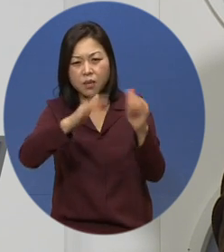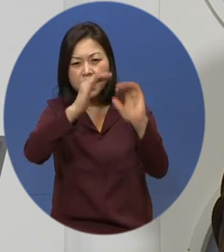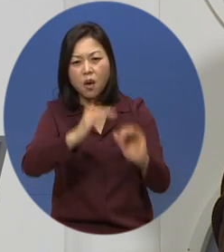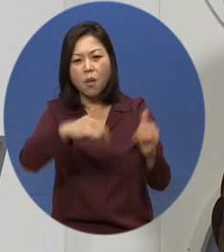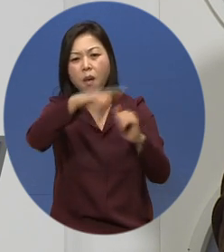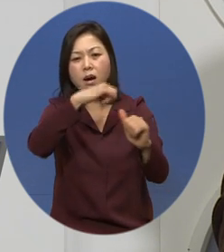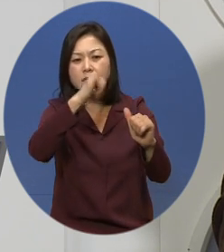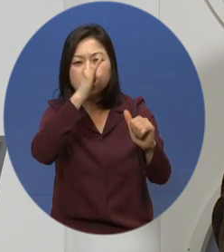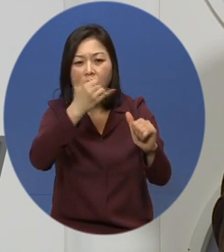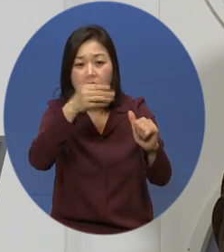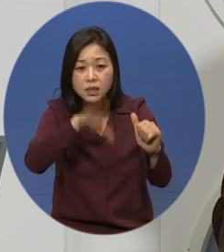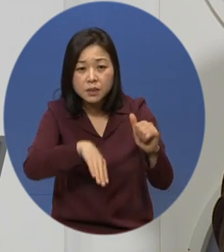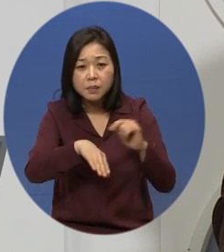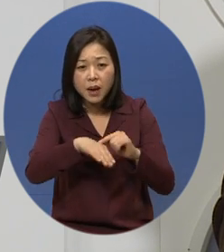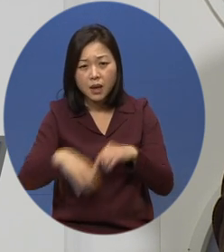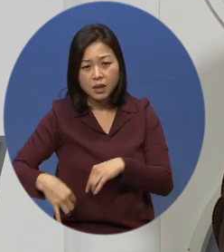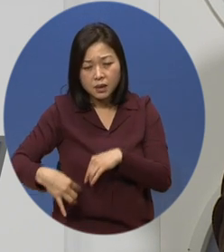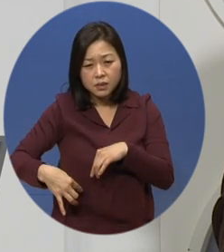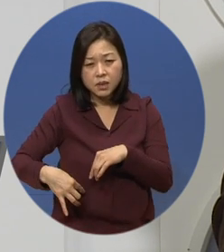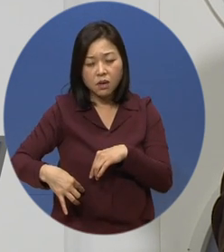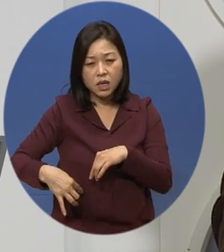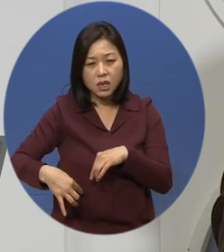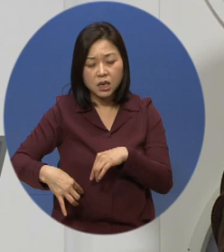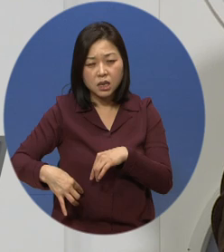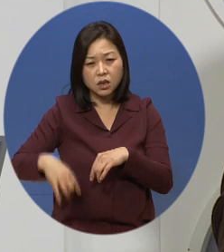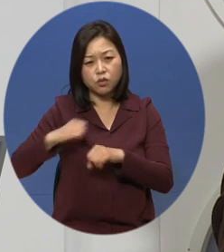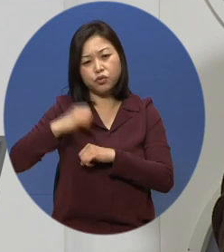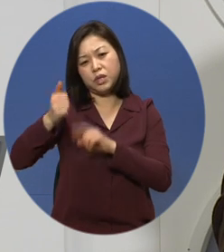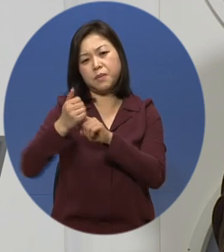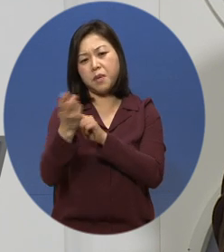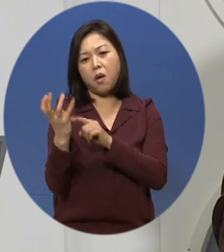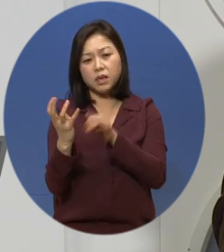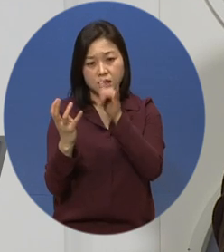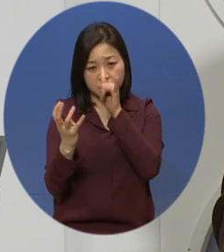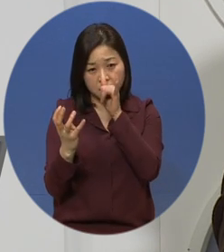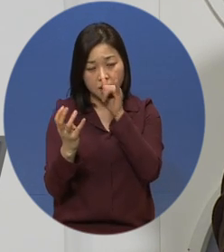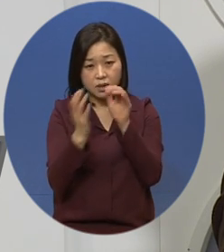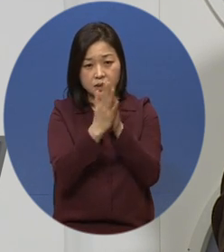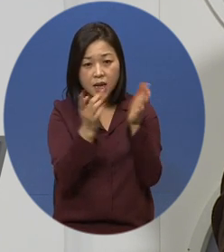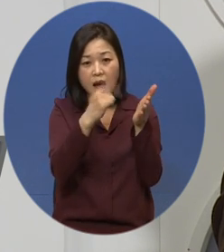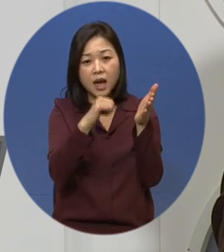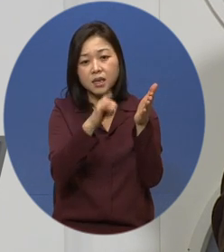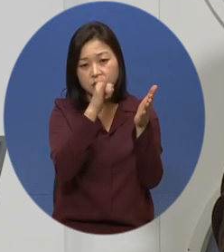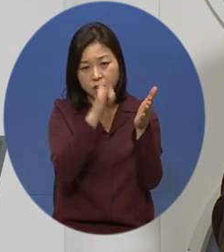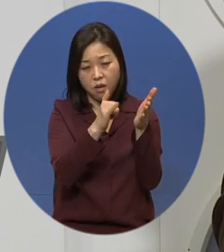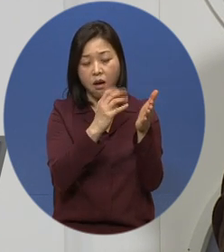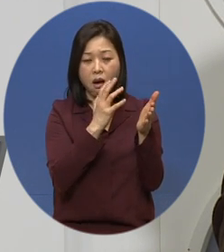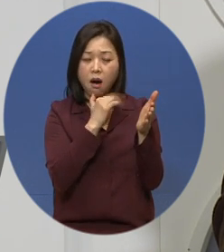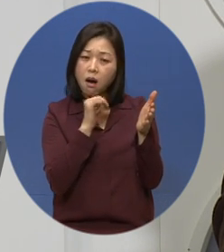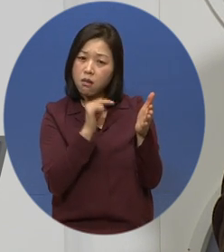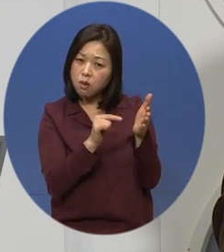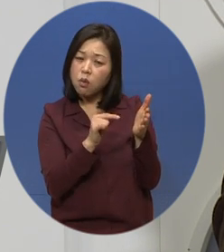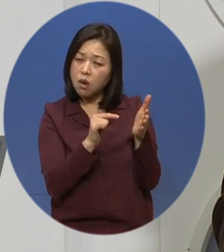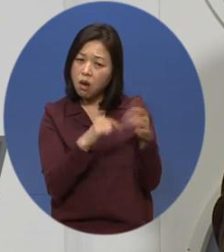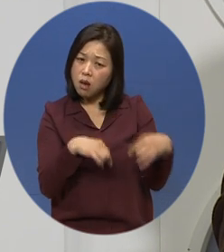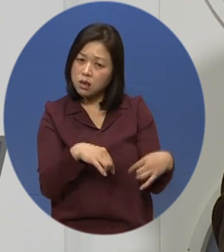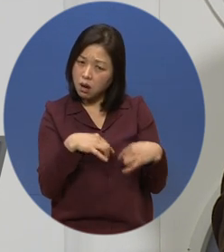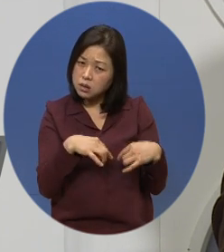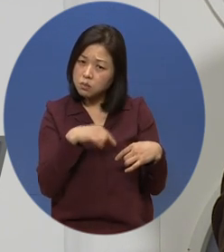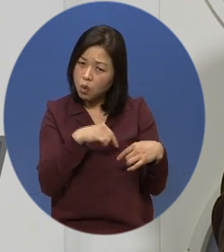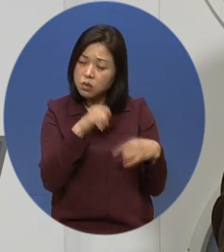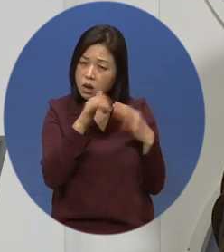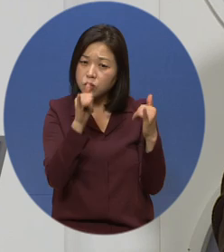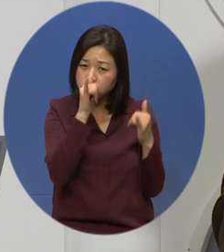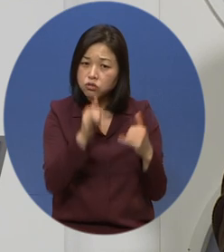양심적인 개 연구들 몇 사람이 있었어요 그 기록 제가 4 아 이런 분들도 있었구나